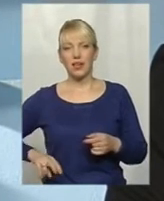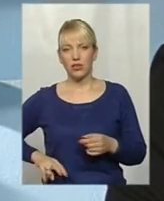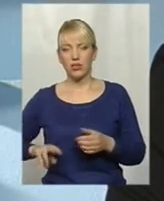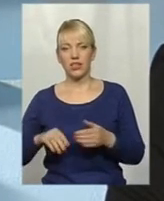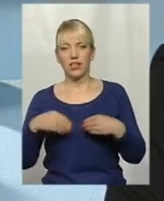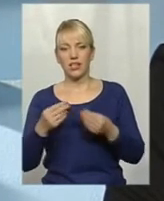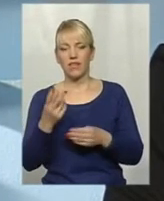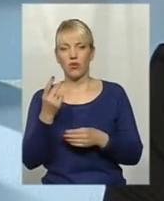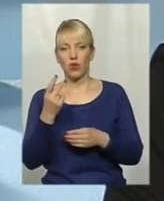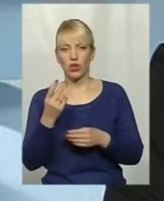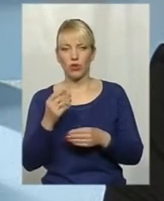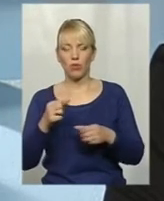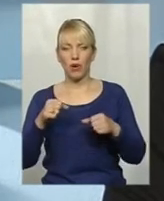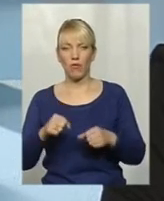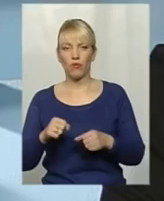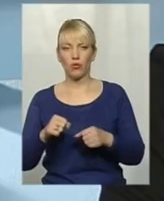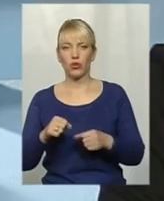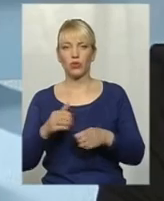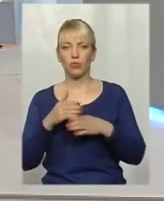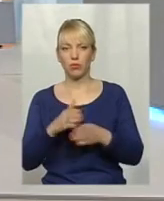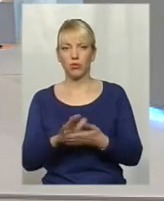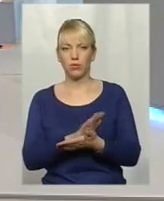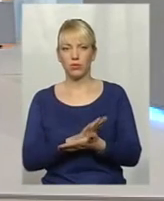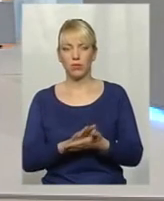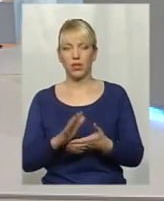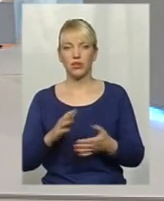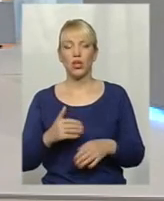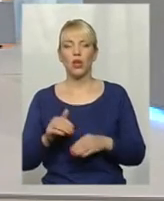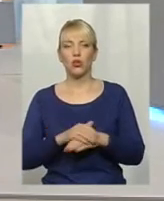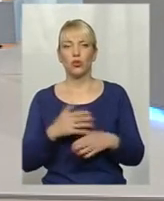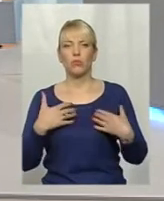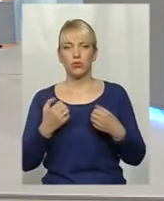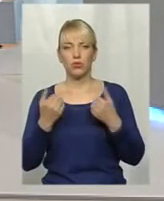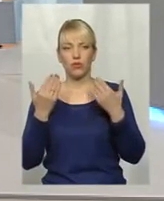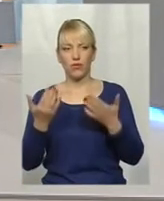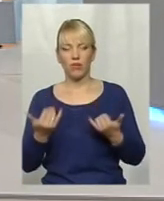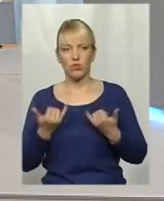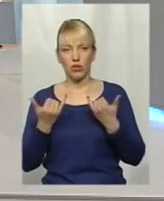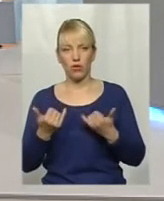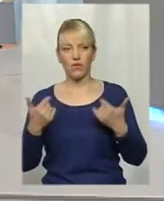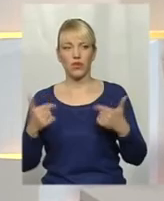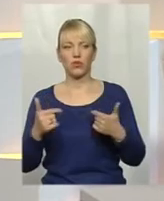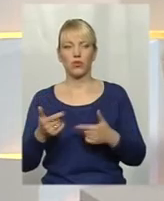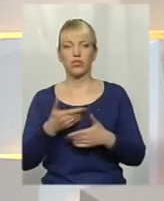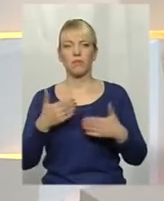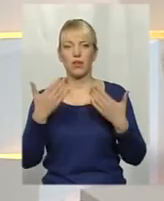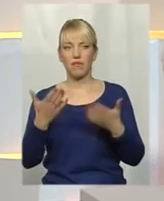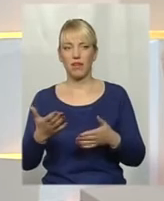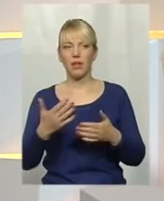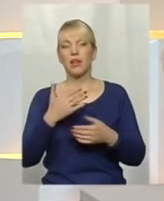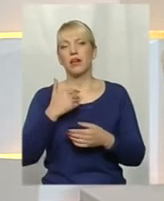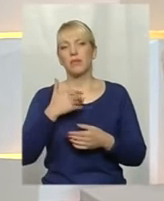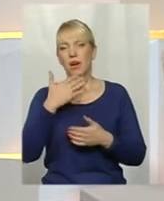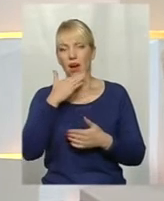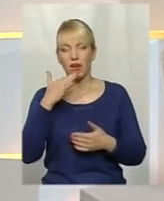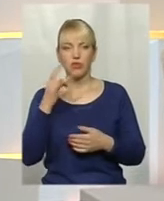безоплатної вторинної правової допомоги у Хмельницькій області. Доброго здоров'я, шановні гості. Ми вже неодноразово зустрічалися у цій